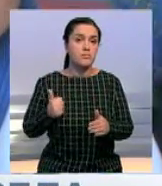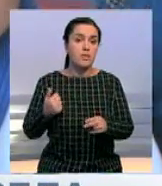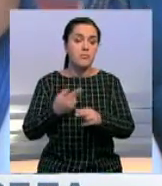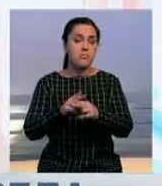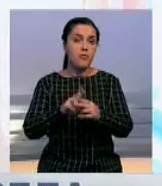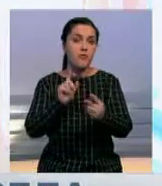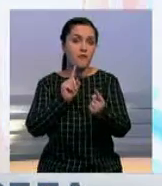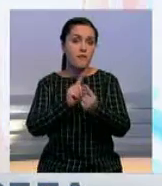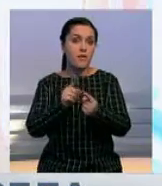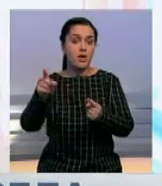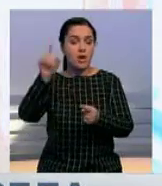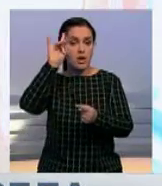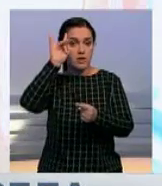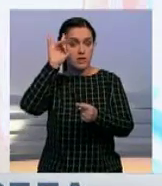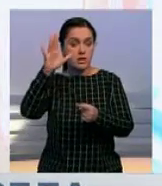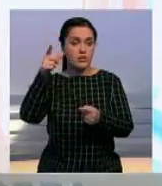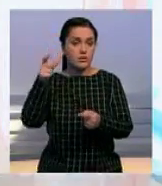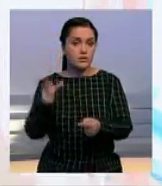своим кумиром.